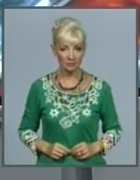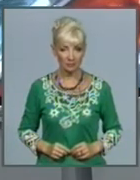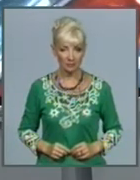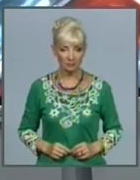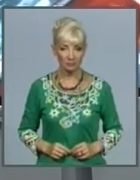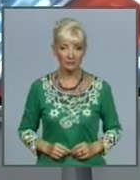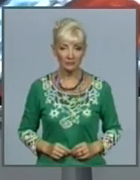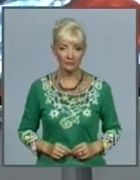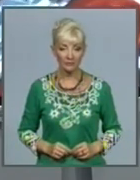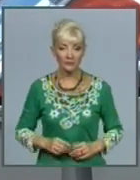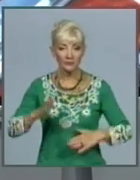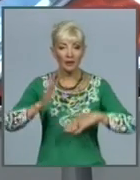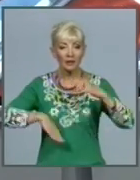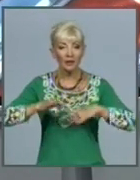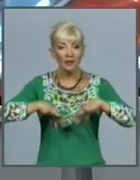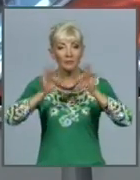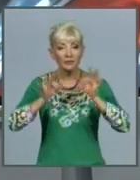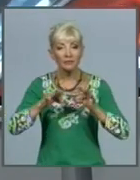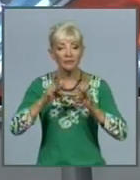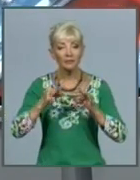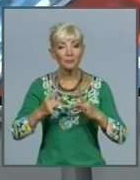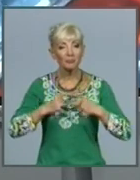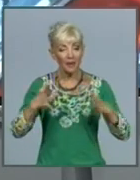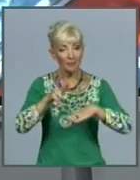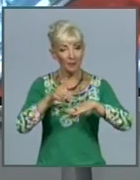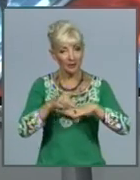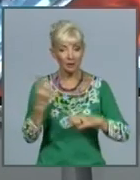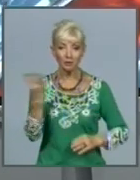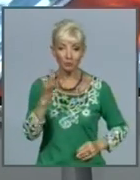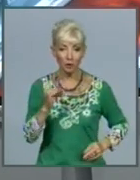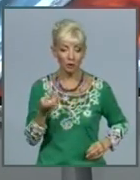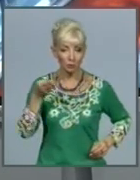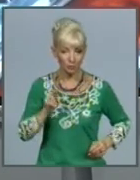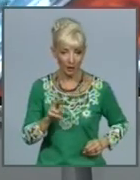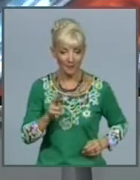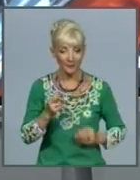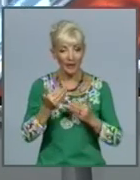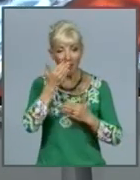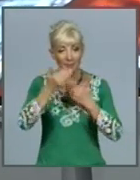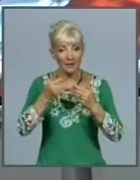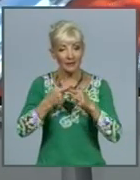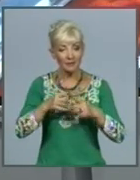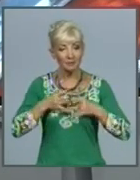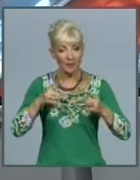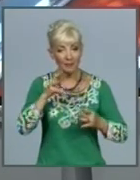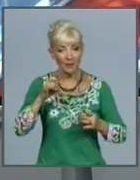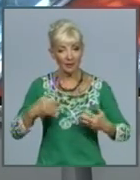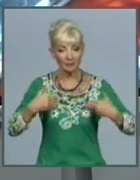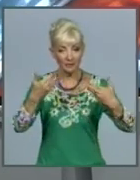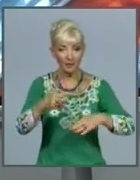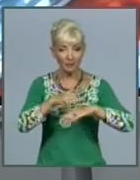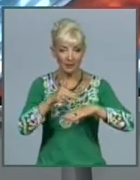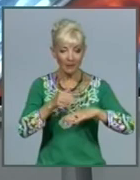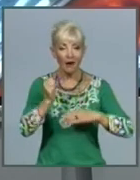Професійне свято ще й у поліцейських, щоправда, 4 липня. Напередодні цього дня в мерії привітали правоохоронців, а найкращих